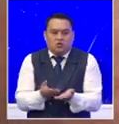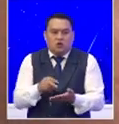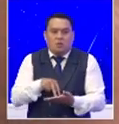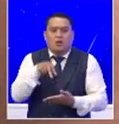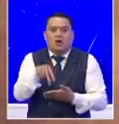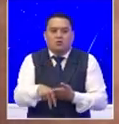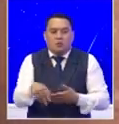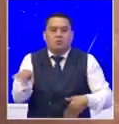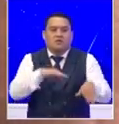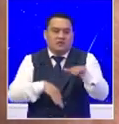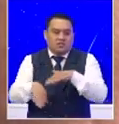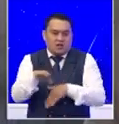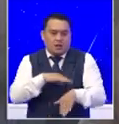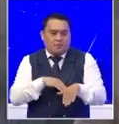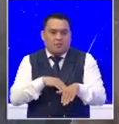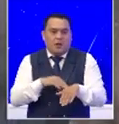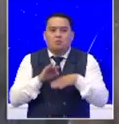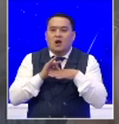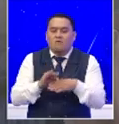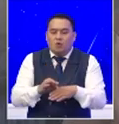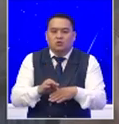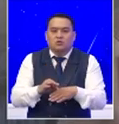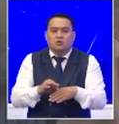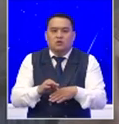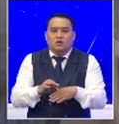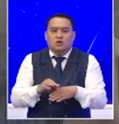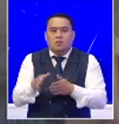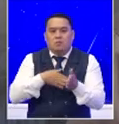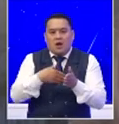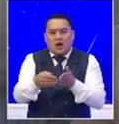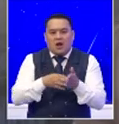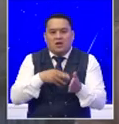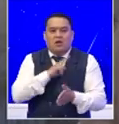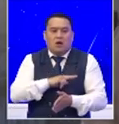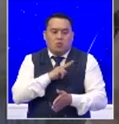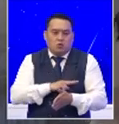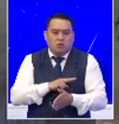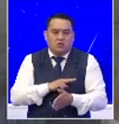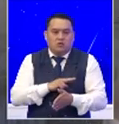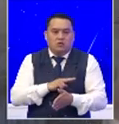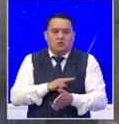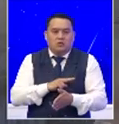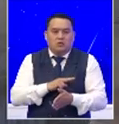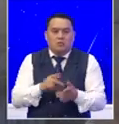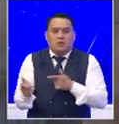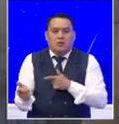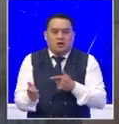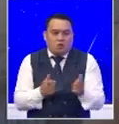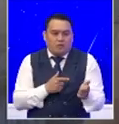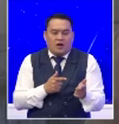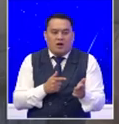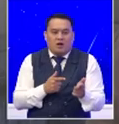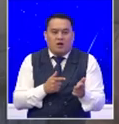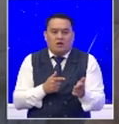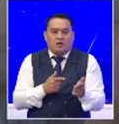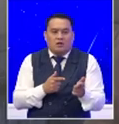и плавательные. Проводятся также еще малярные работы, отделочные, подготовка к